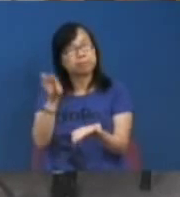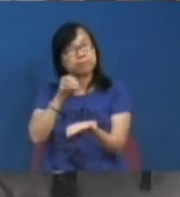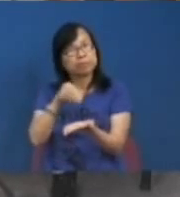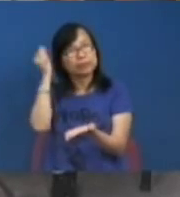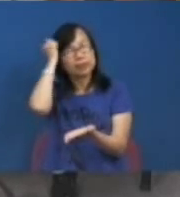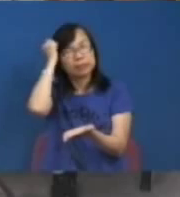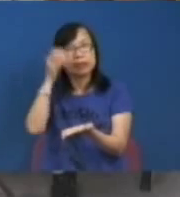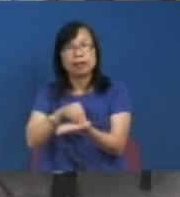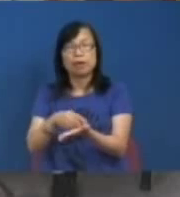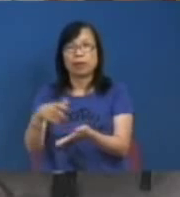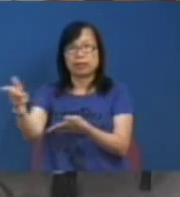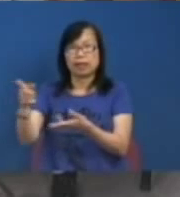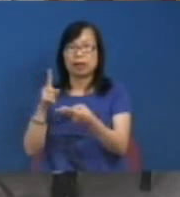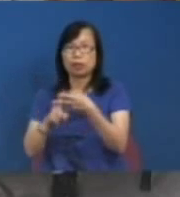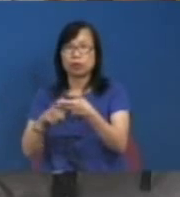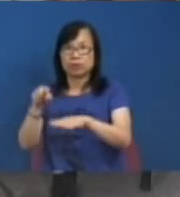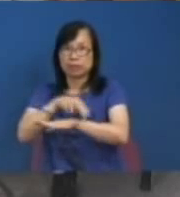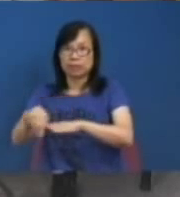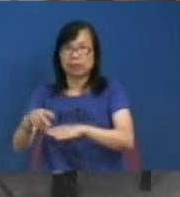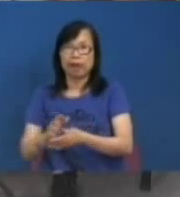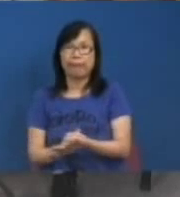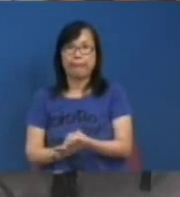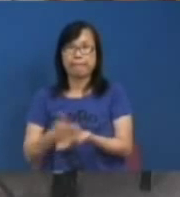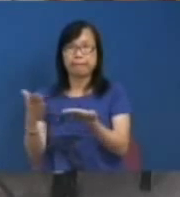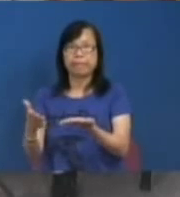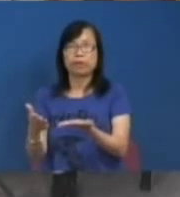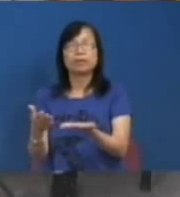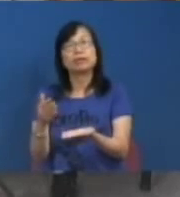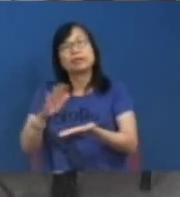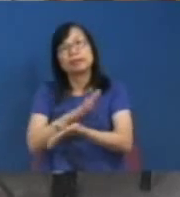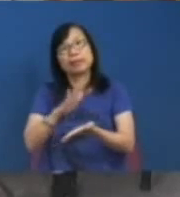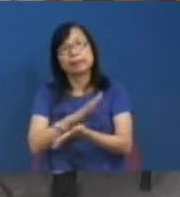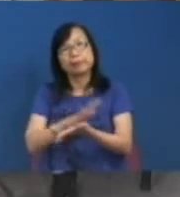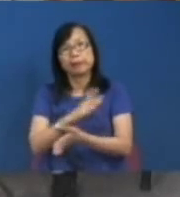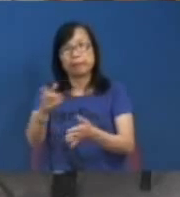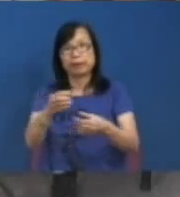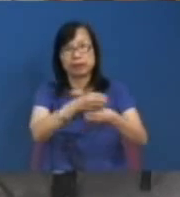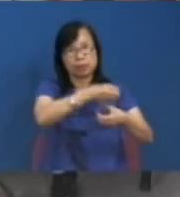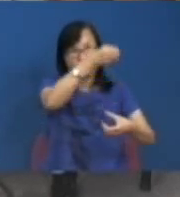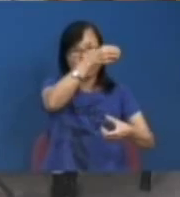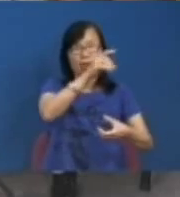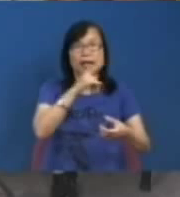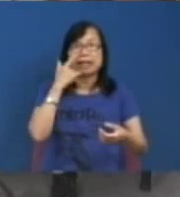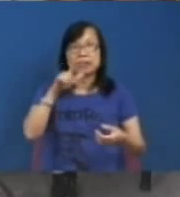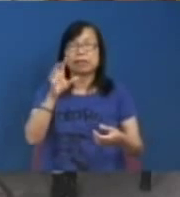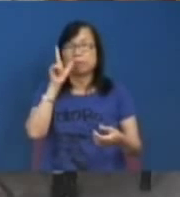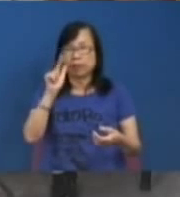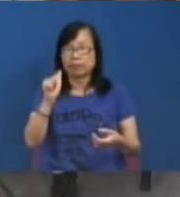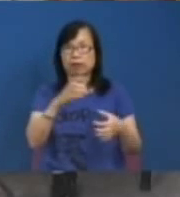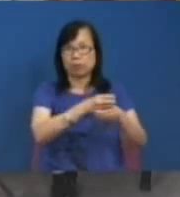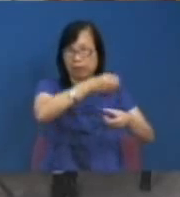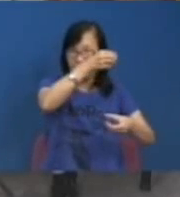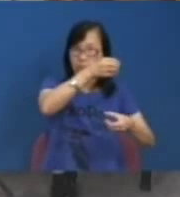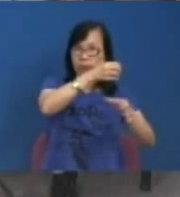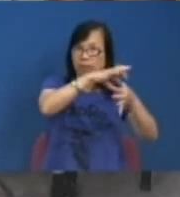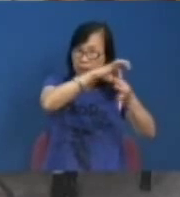或者林工程師，可唔可以根據你經驗話咧，譬如喺啲過場喉啊，或者啲新渠喉接位咧，通常你一般認